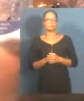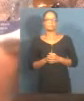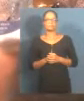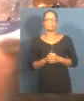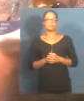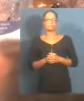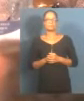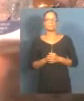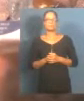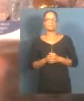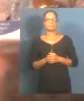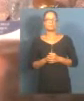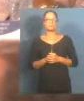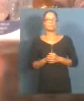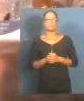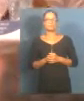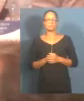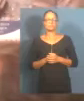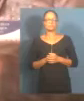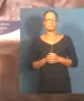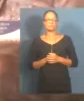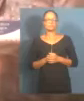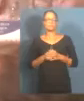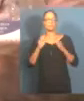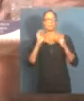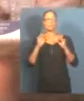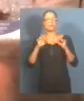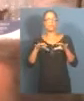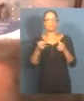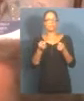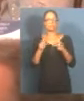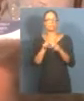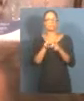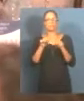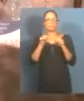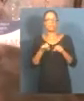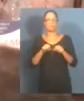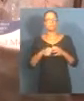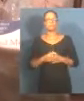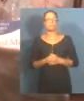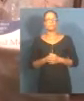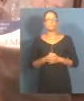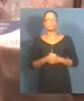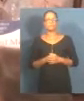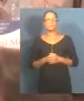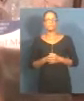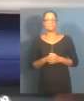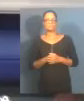question des compétences et la question des pouvoirs. Je considère que